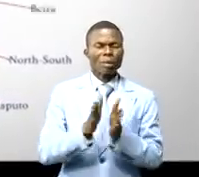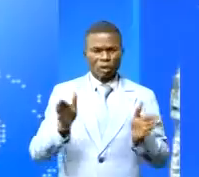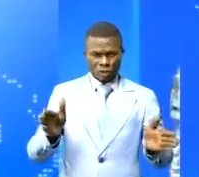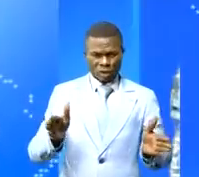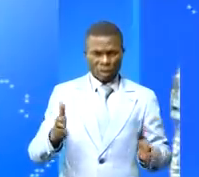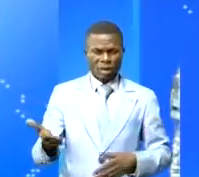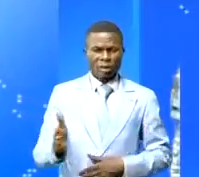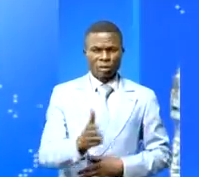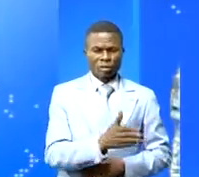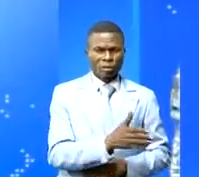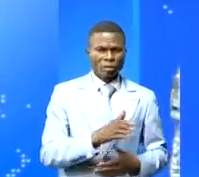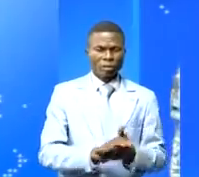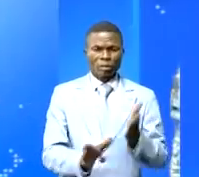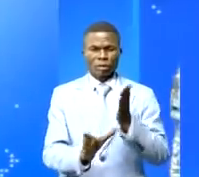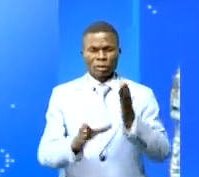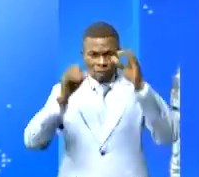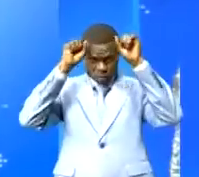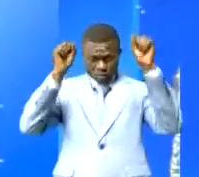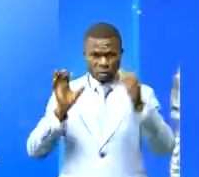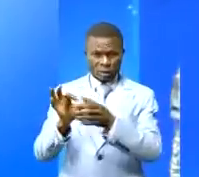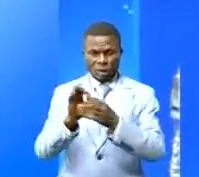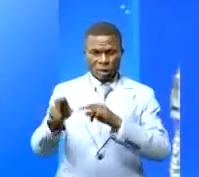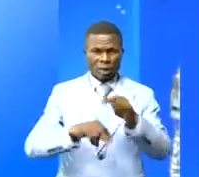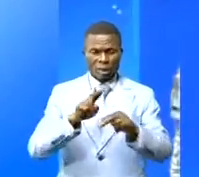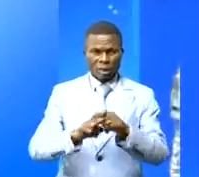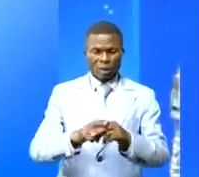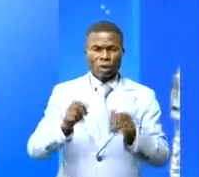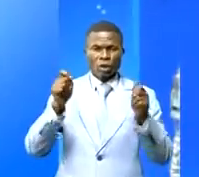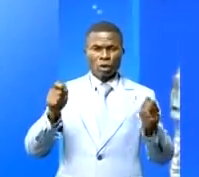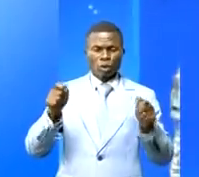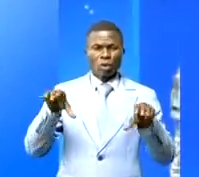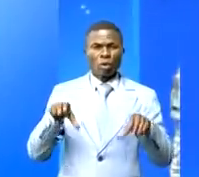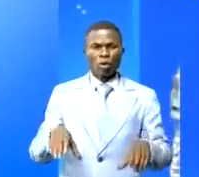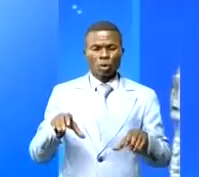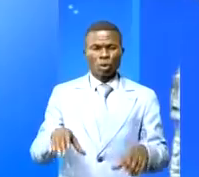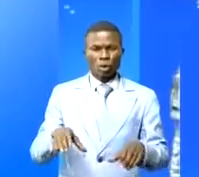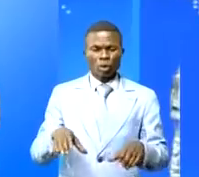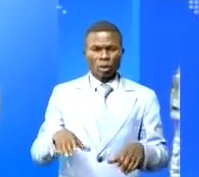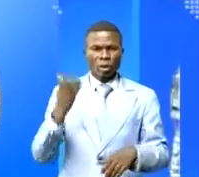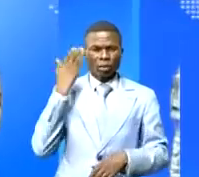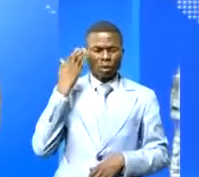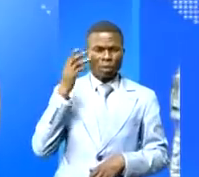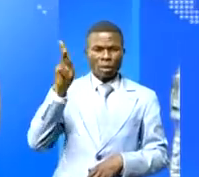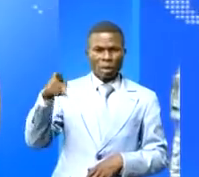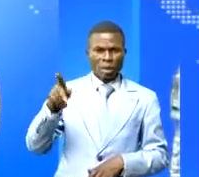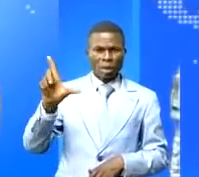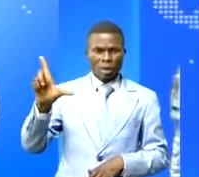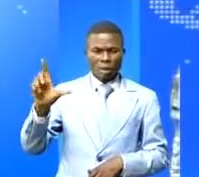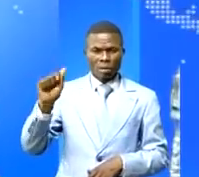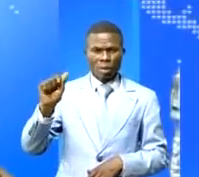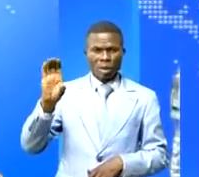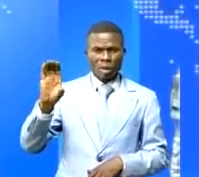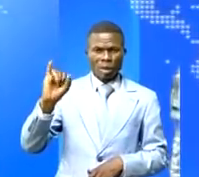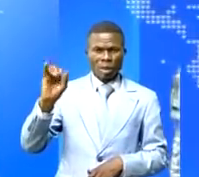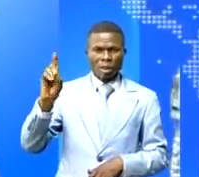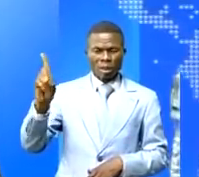Congo. Le vice-président de l'Union nationale de la presse du Congo, Placide Tabasenge, félicite